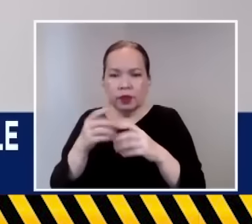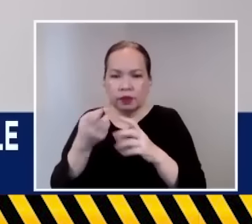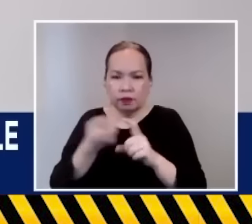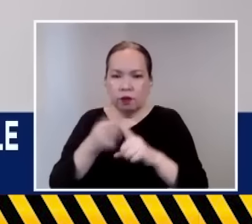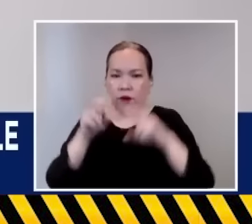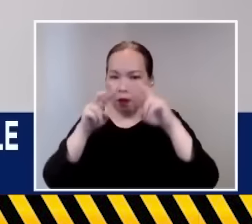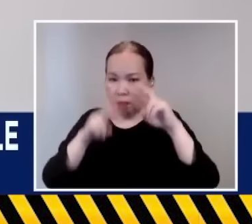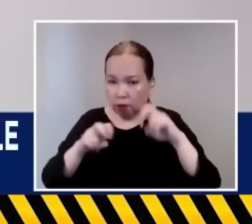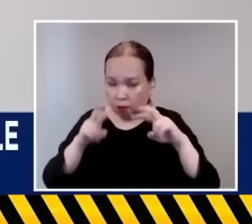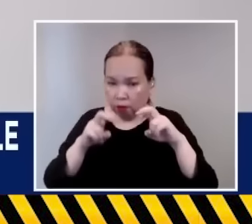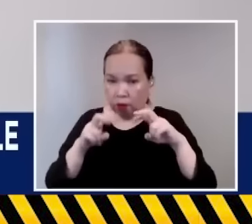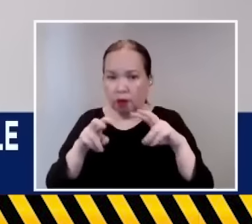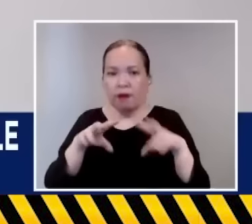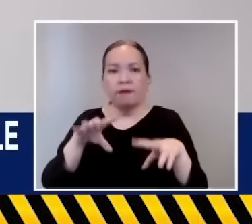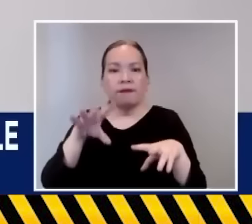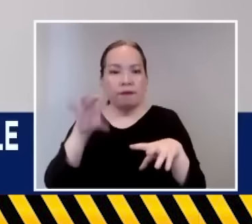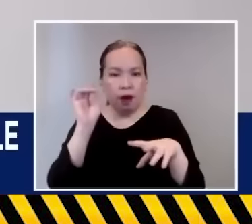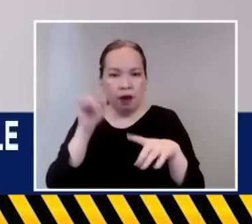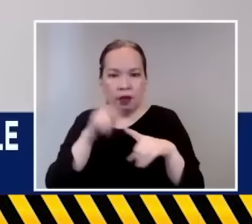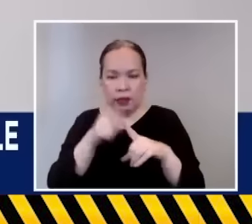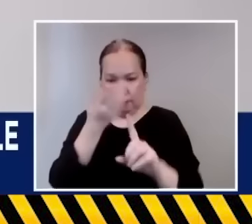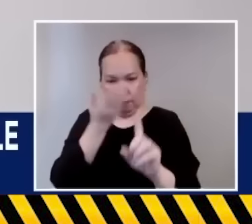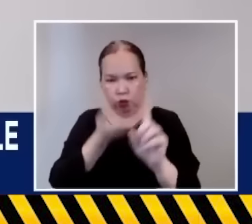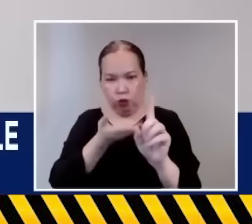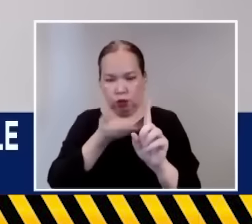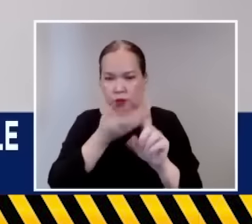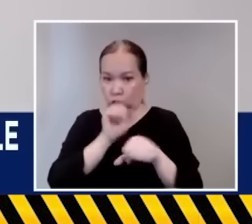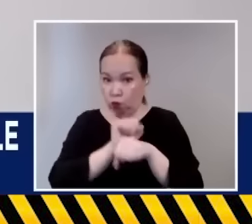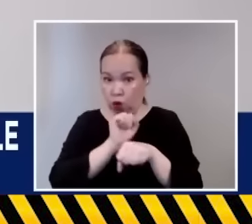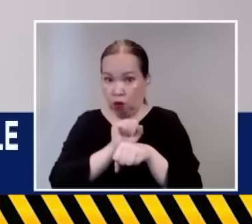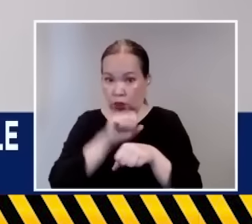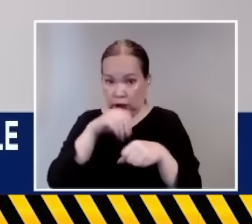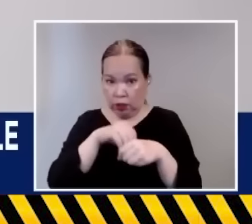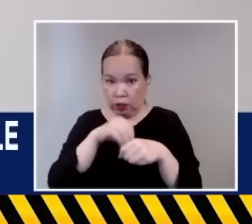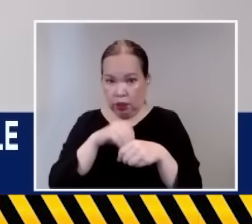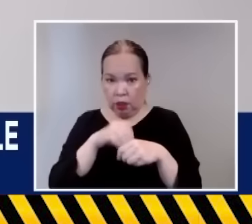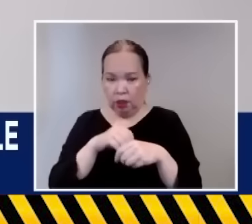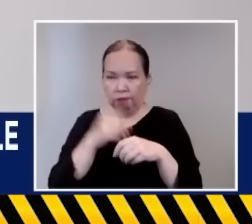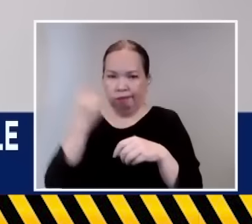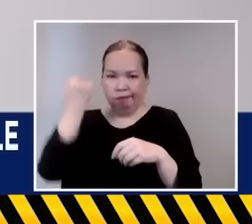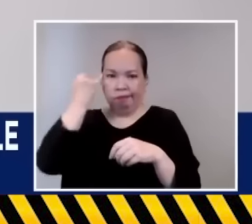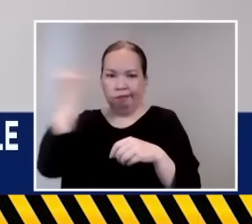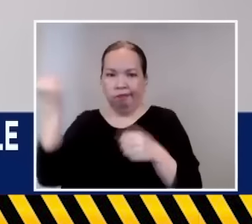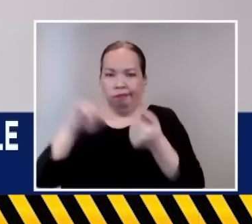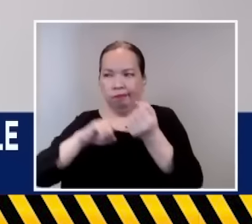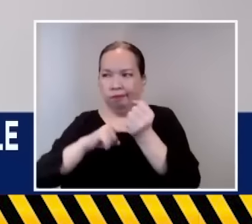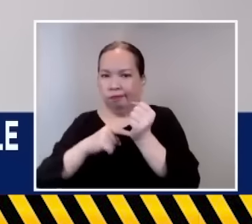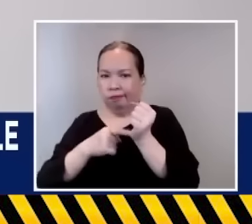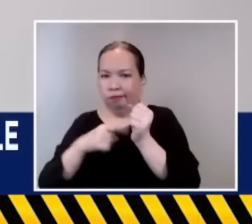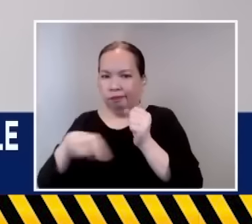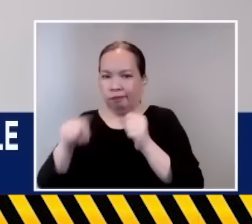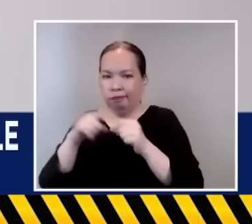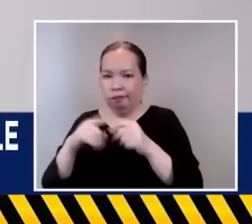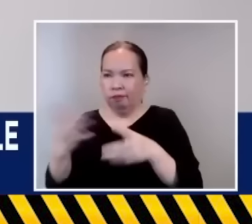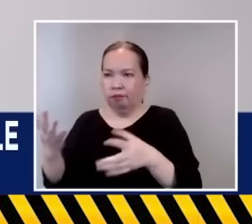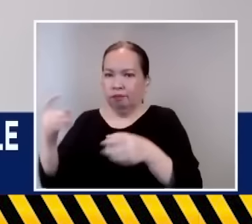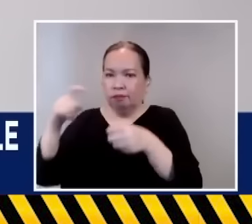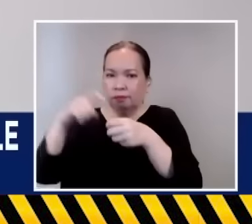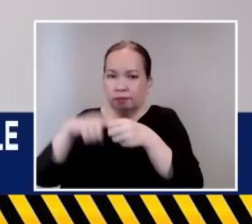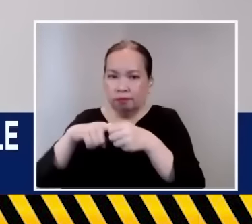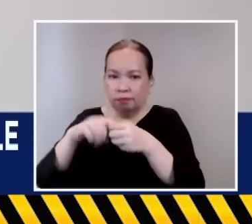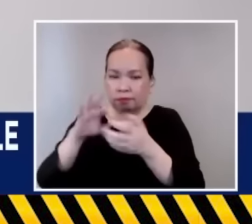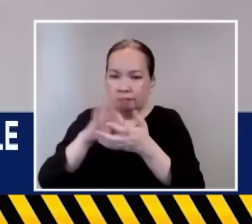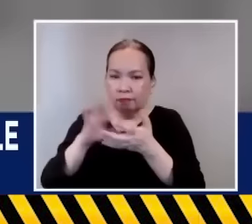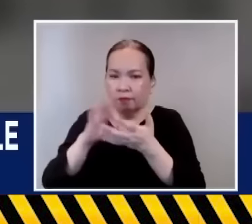and detections, we realized that it was this employee who has been the mastermind behind these accounts, logging into the accounts, making bogus orders